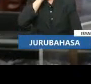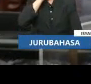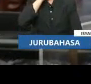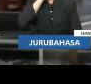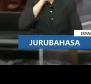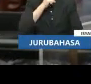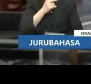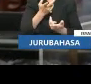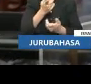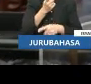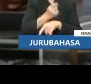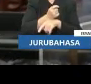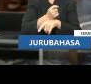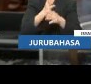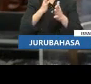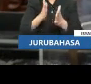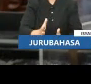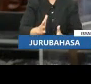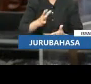petugas atau